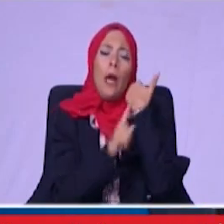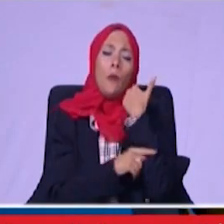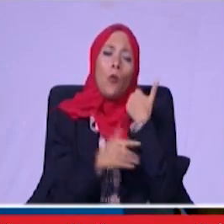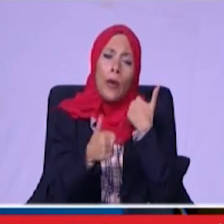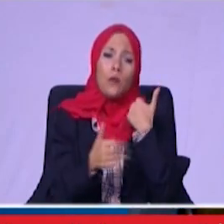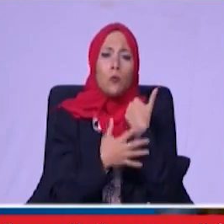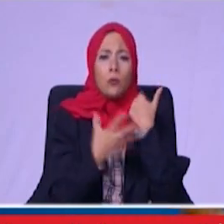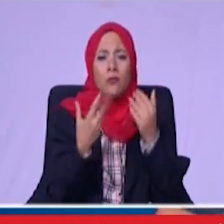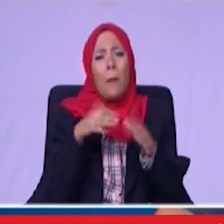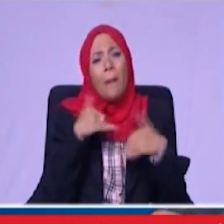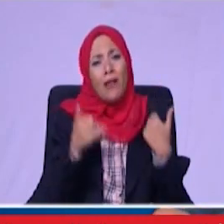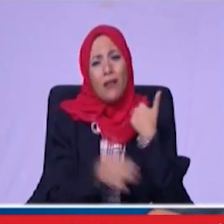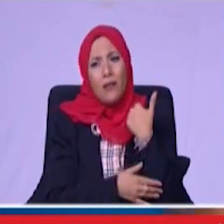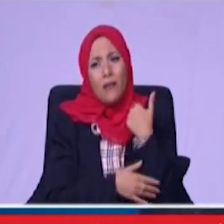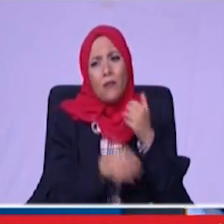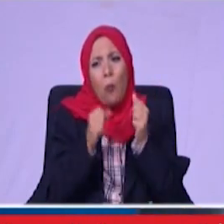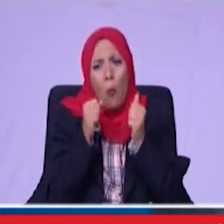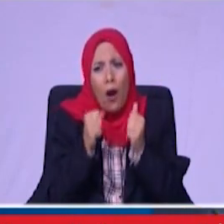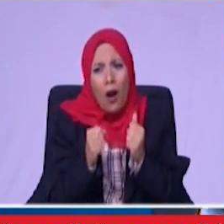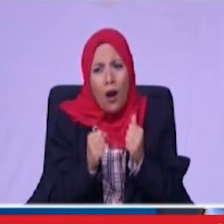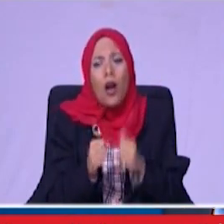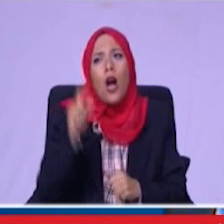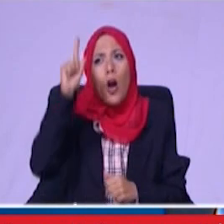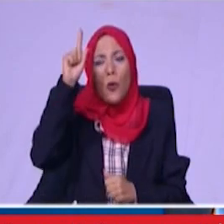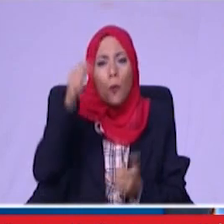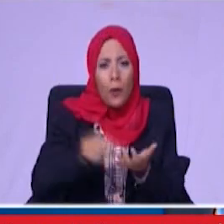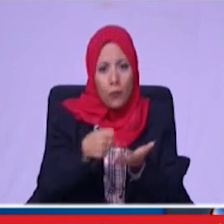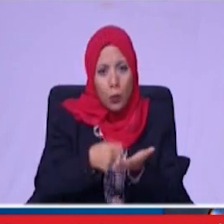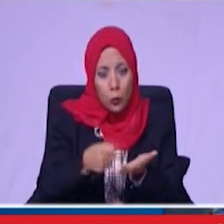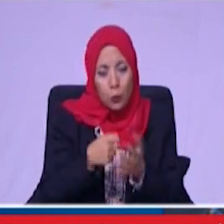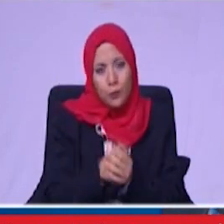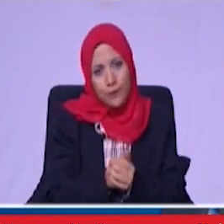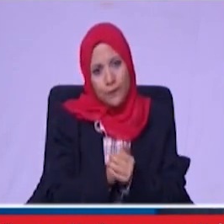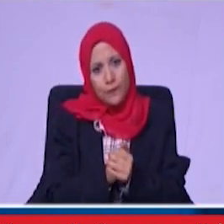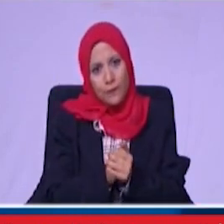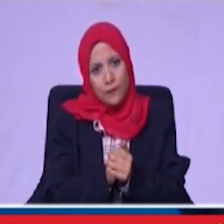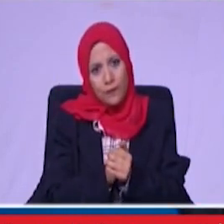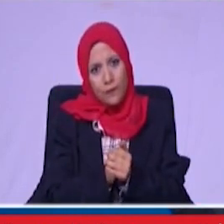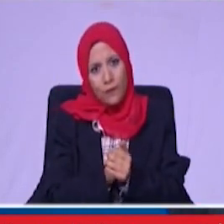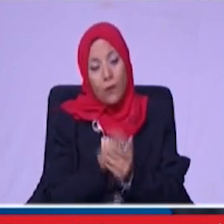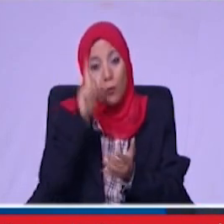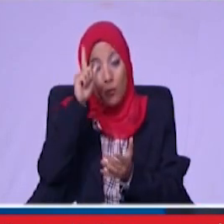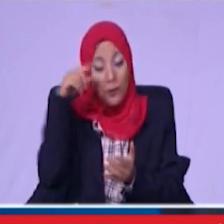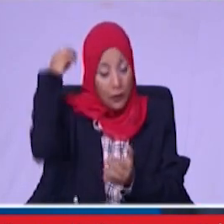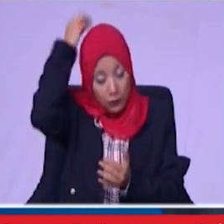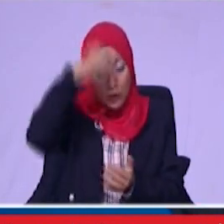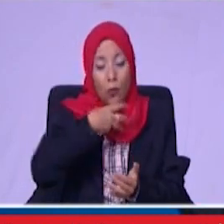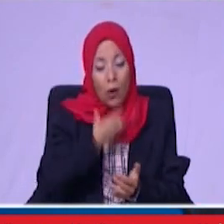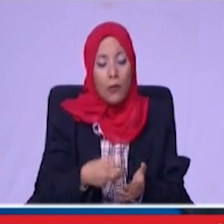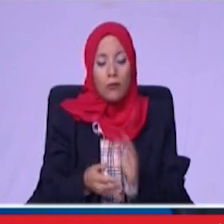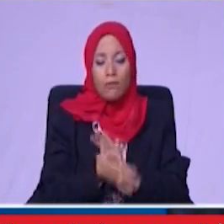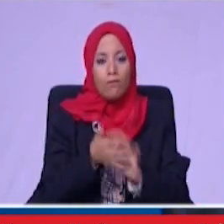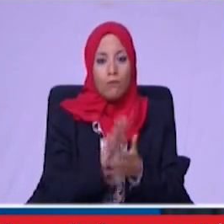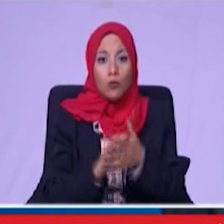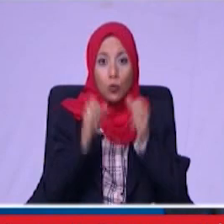طب اذا سقط في الم شديد فالقلم ده عند ربنا ما يضيعش ابدا والذي نفسه محمد بيده ان